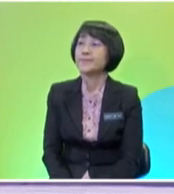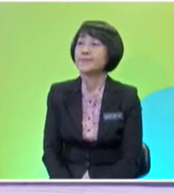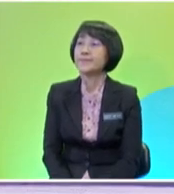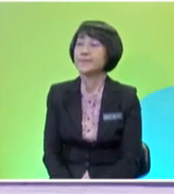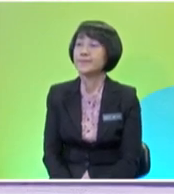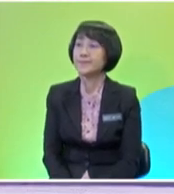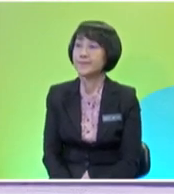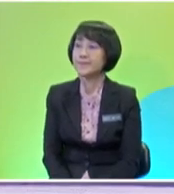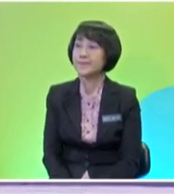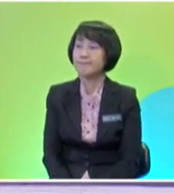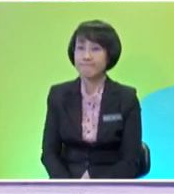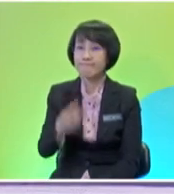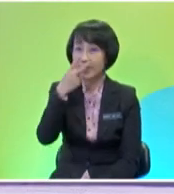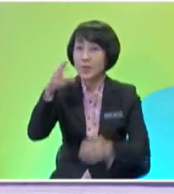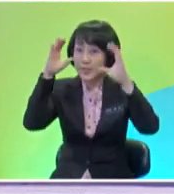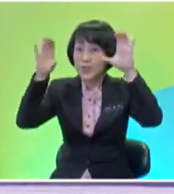2-2.